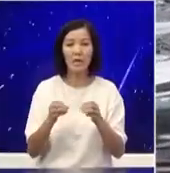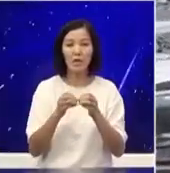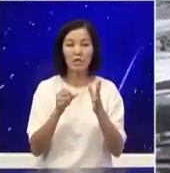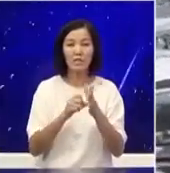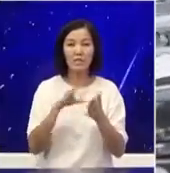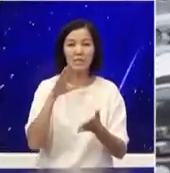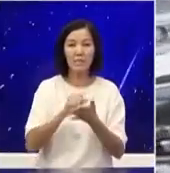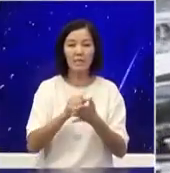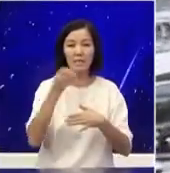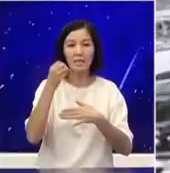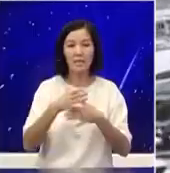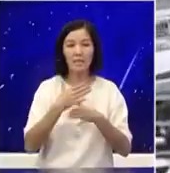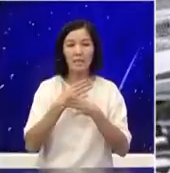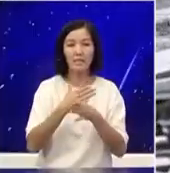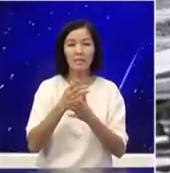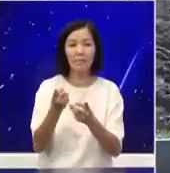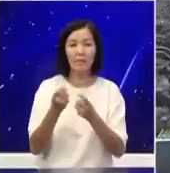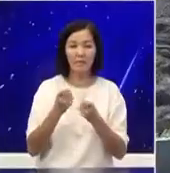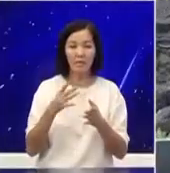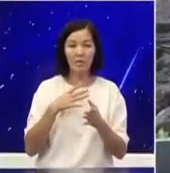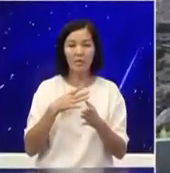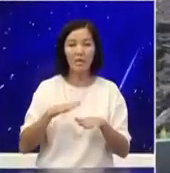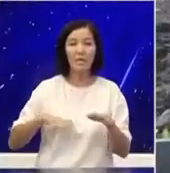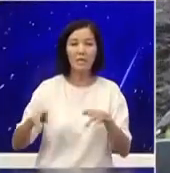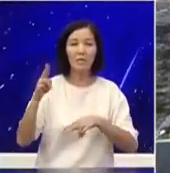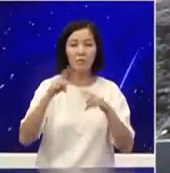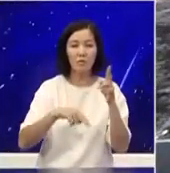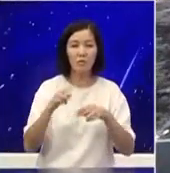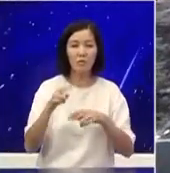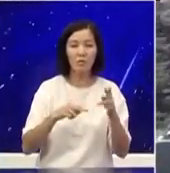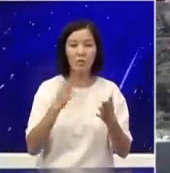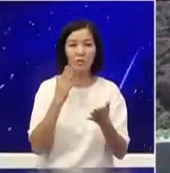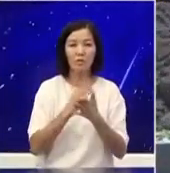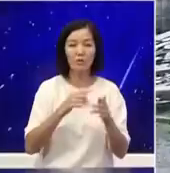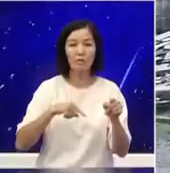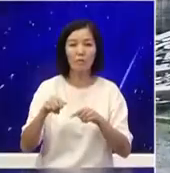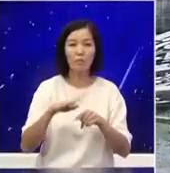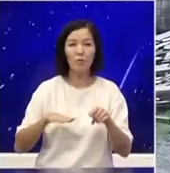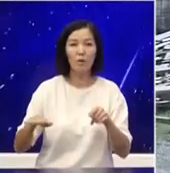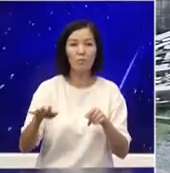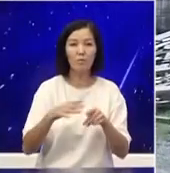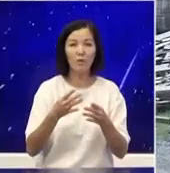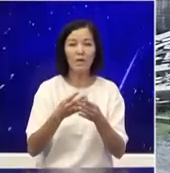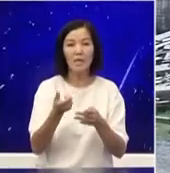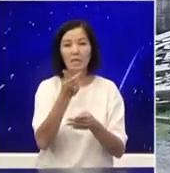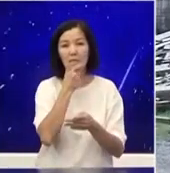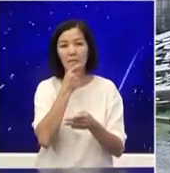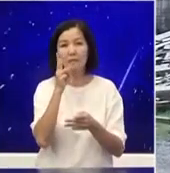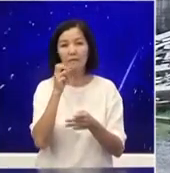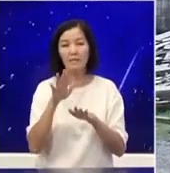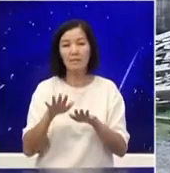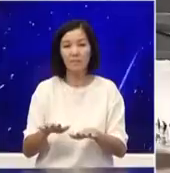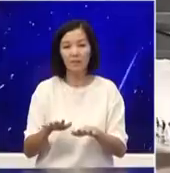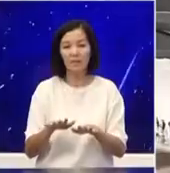через центр занятости. Отметим, на прилегающей территории к строящемуся сооружению расположится футбольное поле с скрытыми зрительскими трибунами на 200